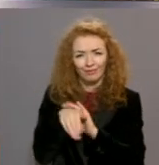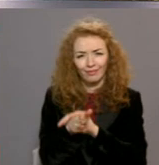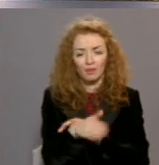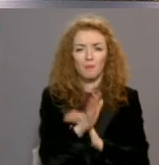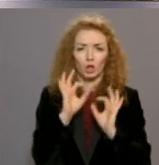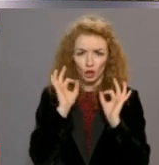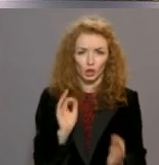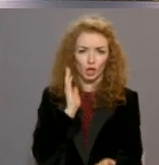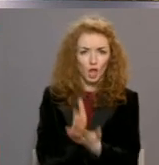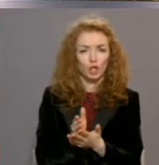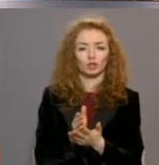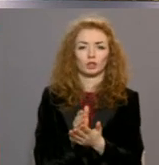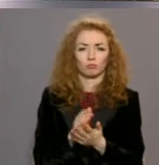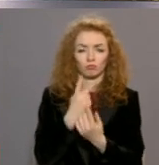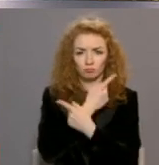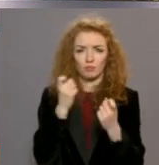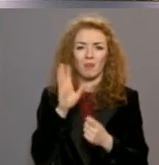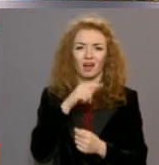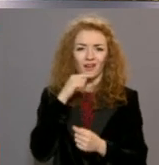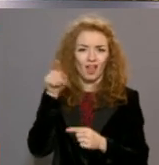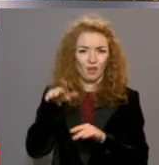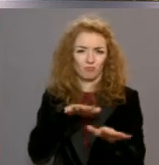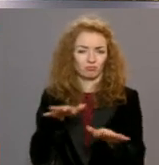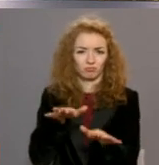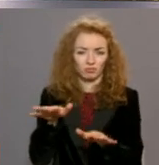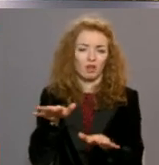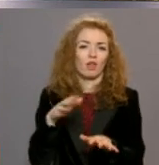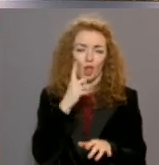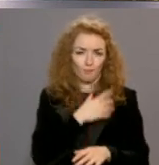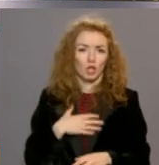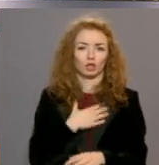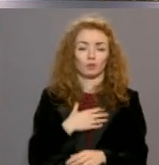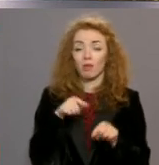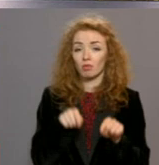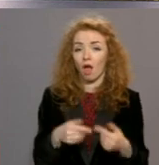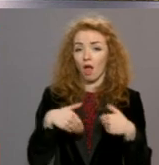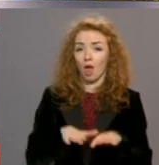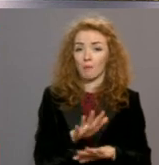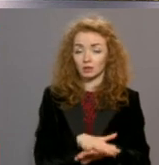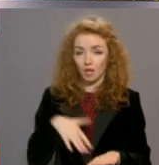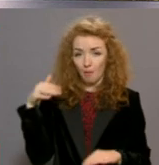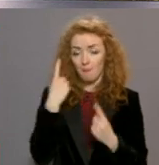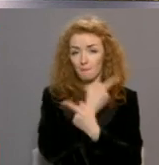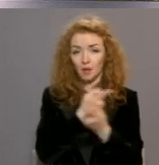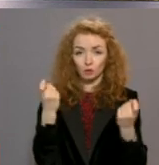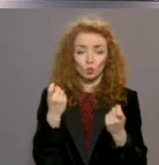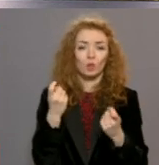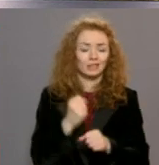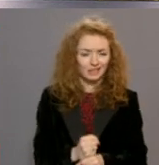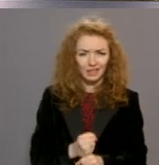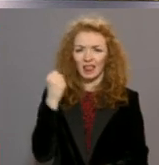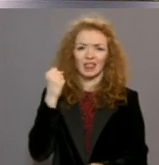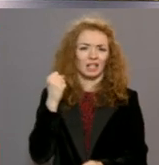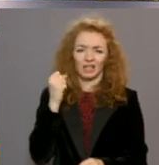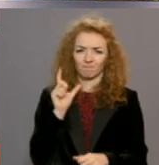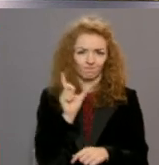Krievijā, ir ne tikai steidzami nepieciešama, bet arī neaizstājama. Tā lēma Saeima, pieņemot paziņojumu, kurā stingri